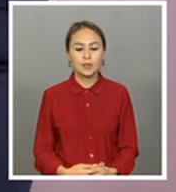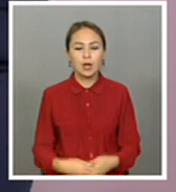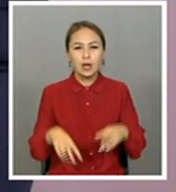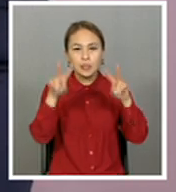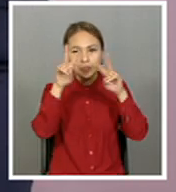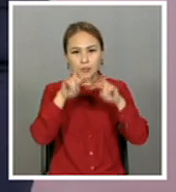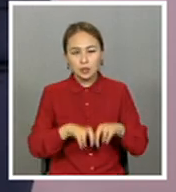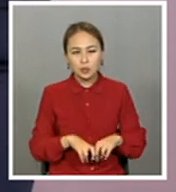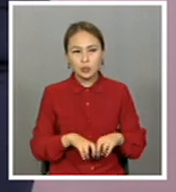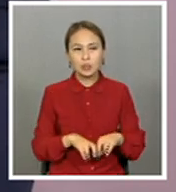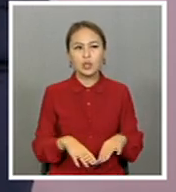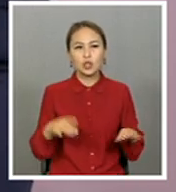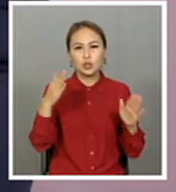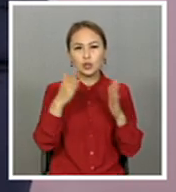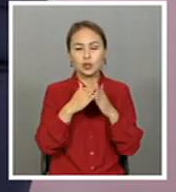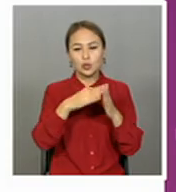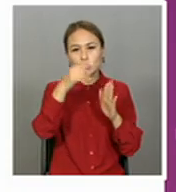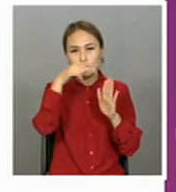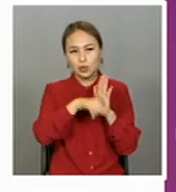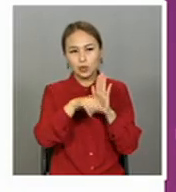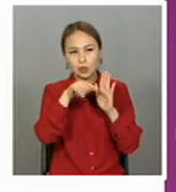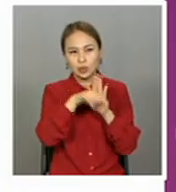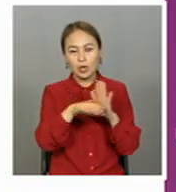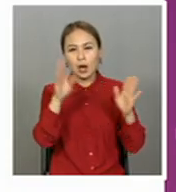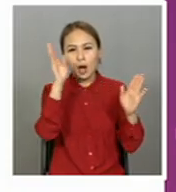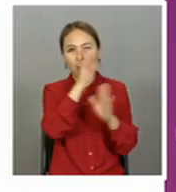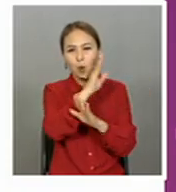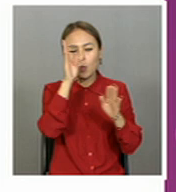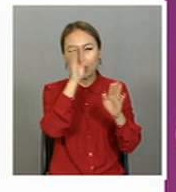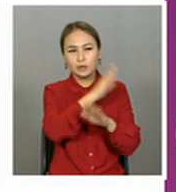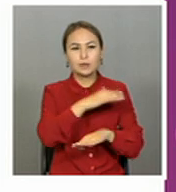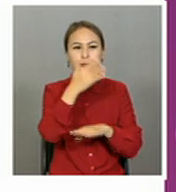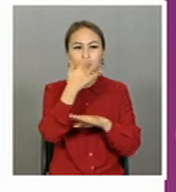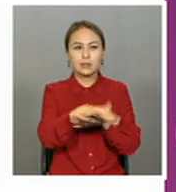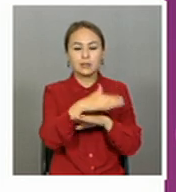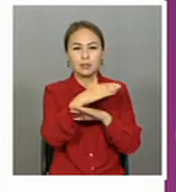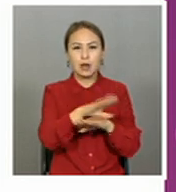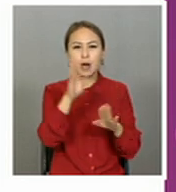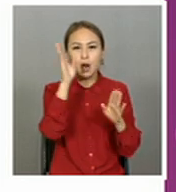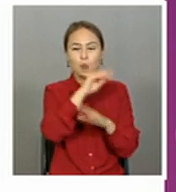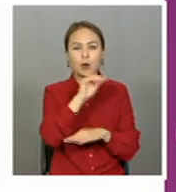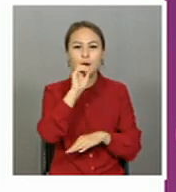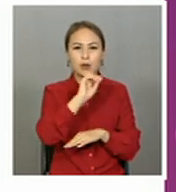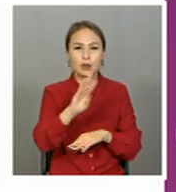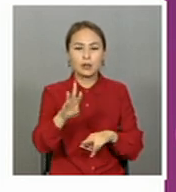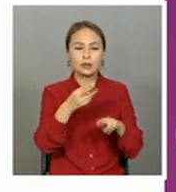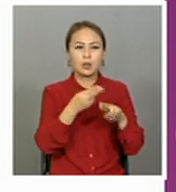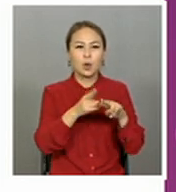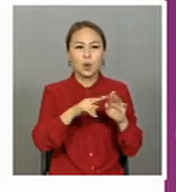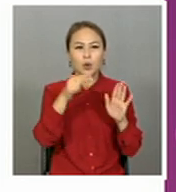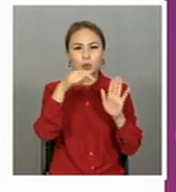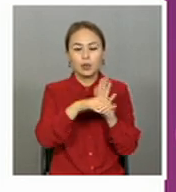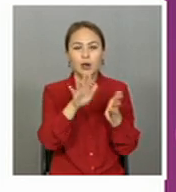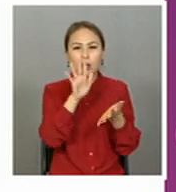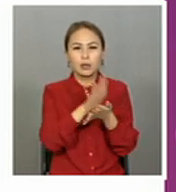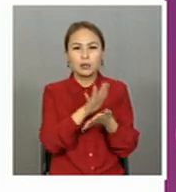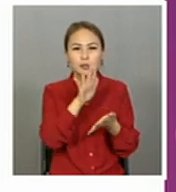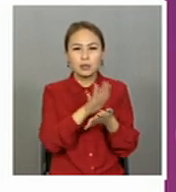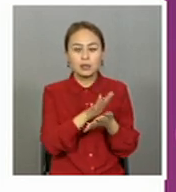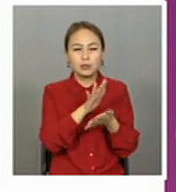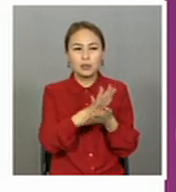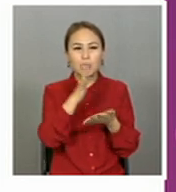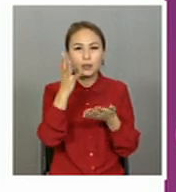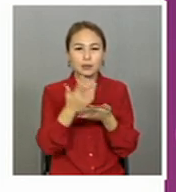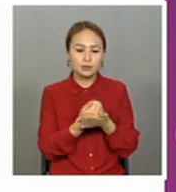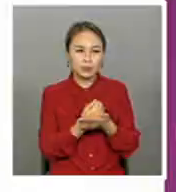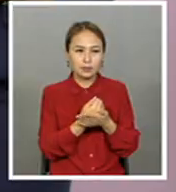Зерттеушілер үй ішіндегі ауаның сырттағы ауаға қарағанда оның ластанатынын анықтайды.